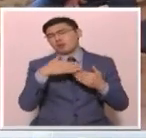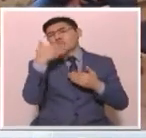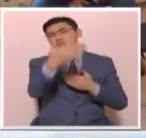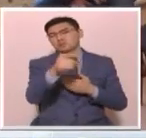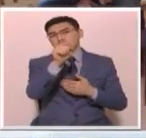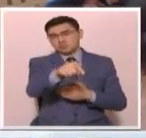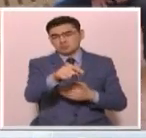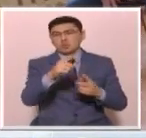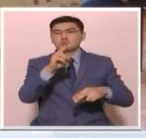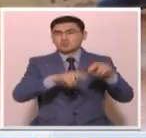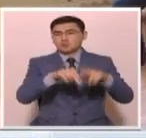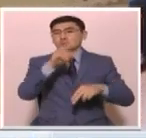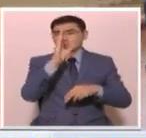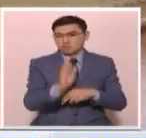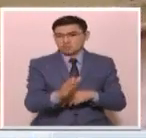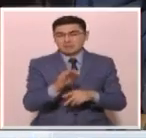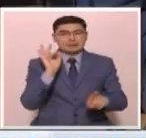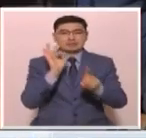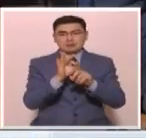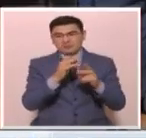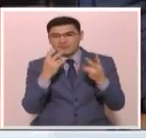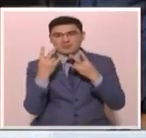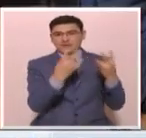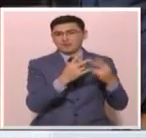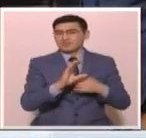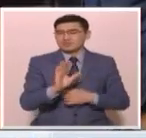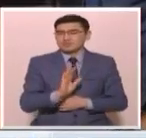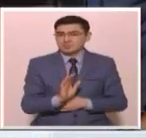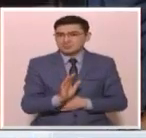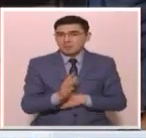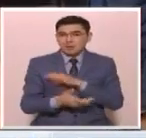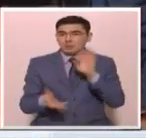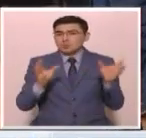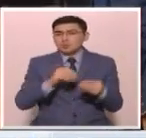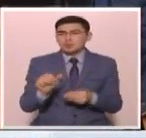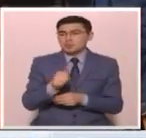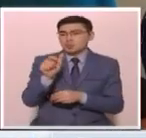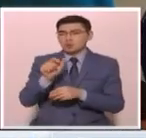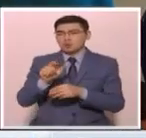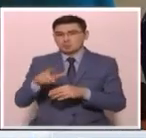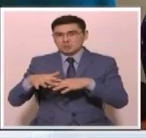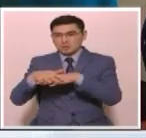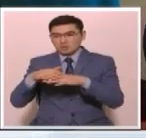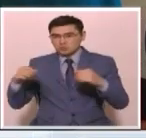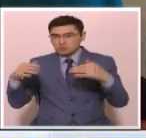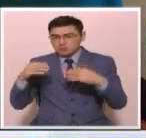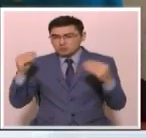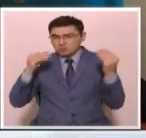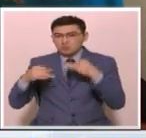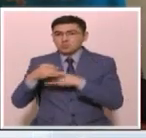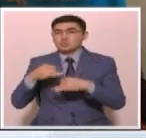техникасы бармайды. Жобаның қоршаған ортаға әсерін бағалау бойынша алғашқы қоғамдық тыңдау Сенегалында өтті.